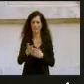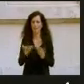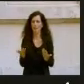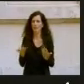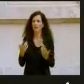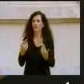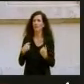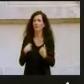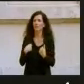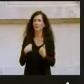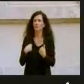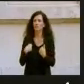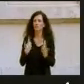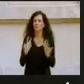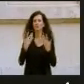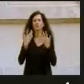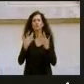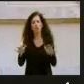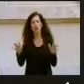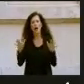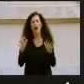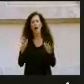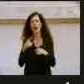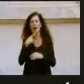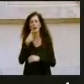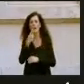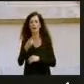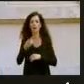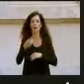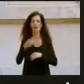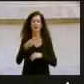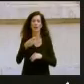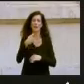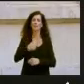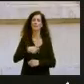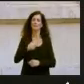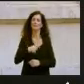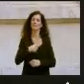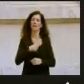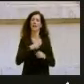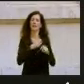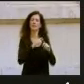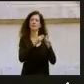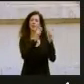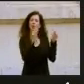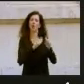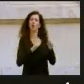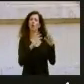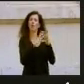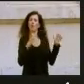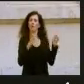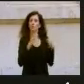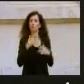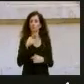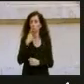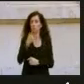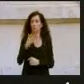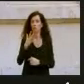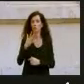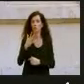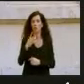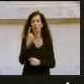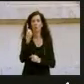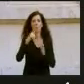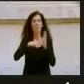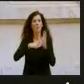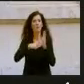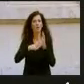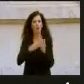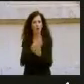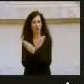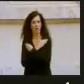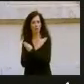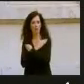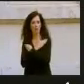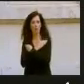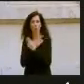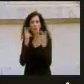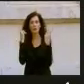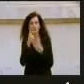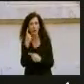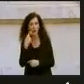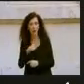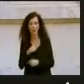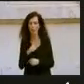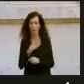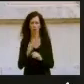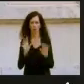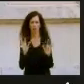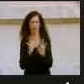sono state fatte previsioni dal presidente di confindustria circa un milione di disoccupati sarebbe un disastro seconda